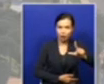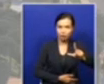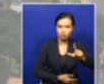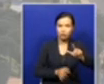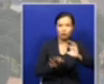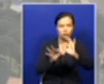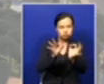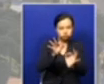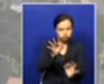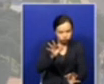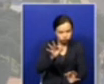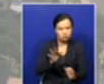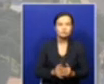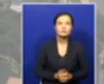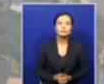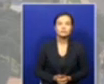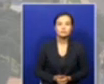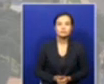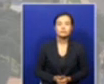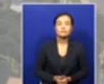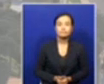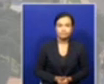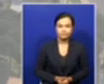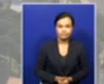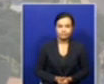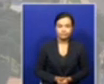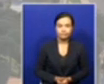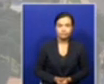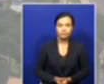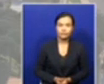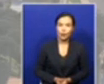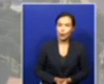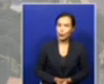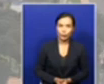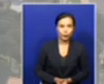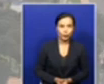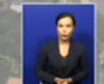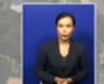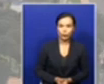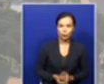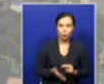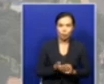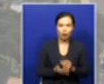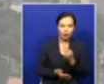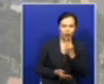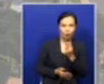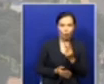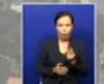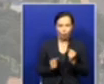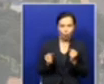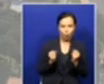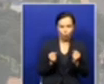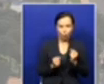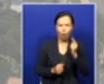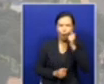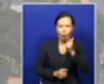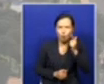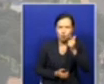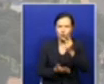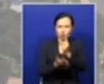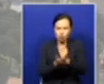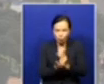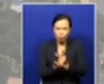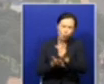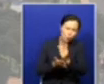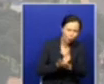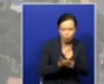อไปครับปรากฏว่าโอ้โหพวกถูกขี้เท่าดิ้นกันพลาดครับโอ้ยลุงตู่ไม่ได้กู้มาอย่างโน้นอย่